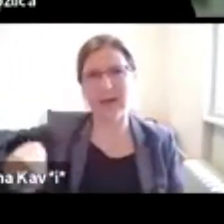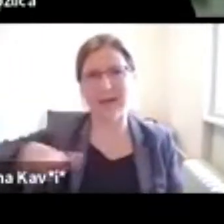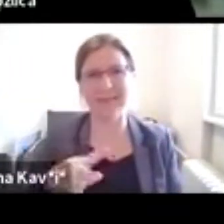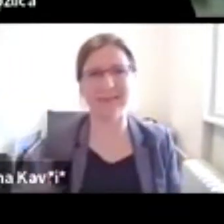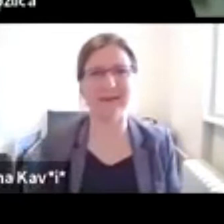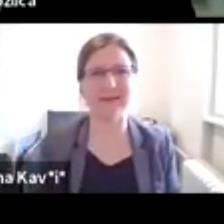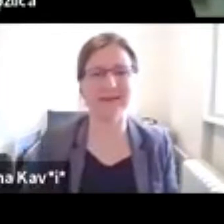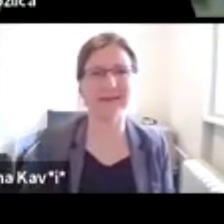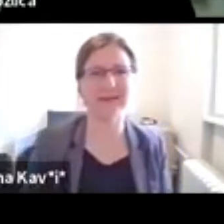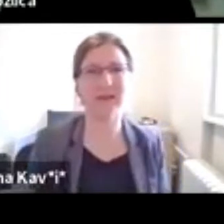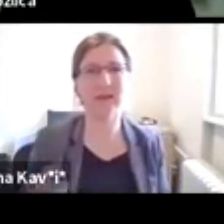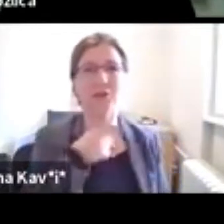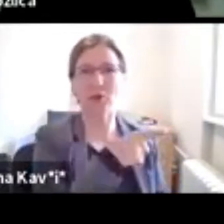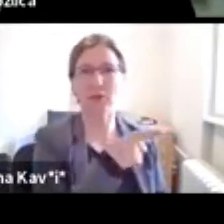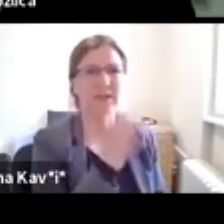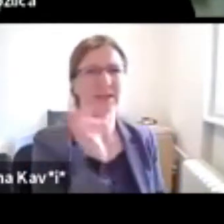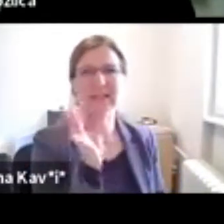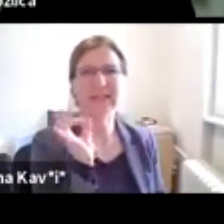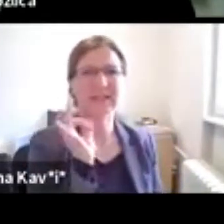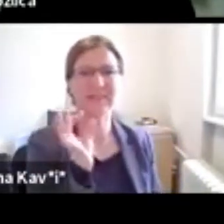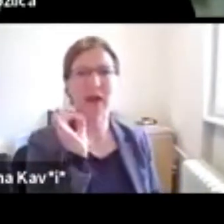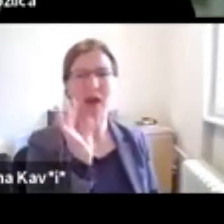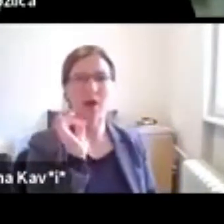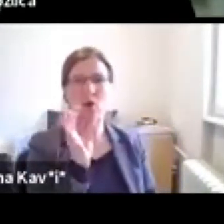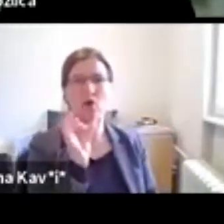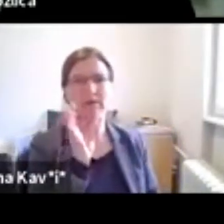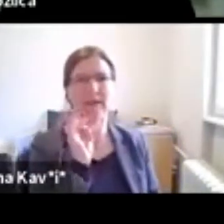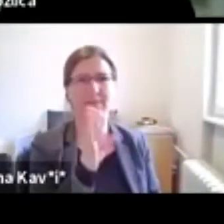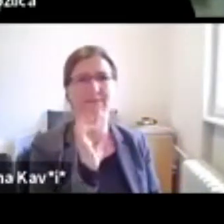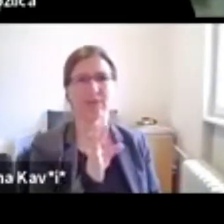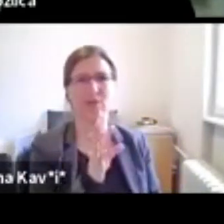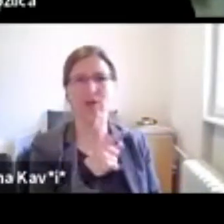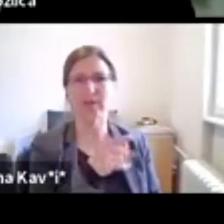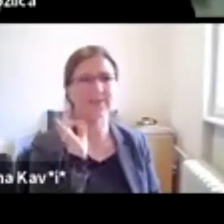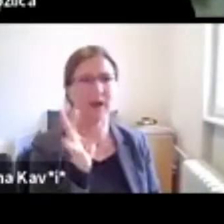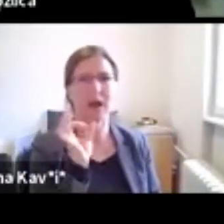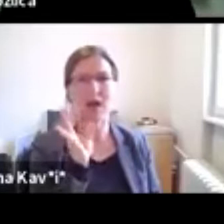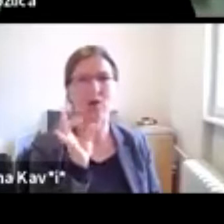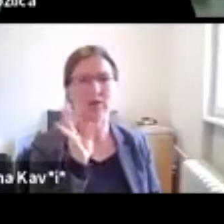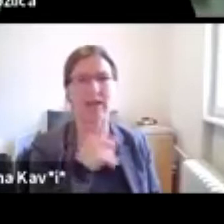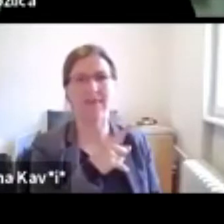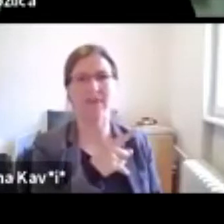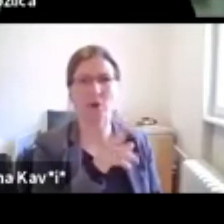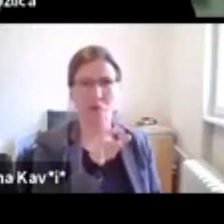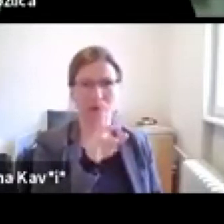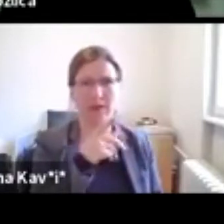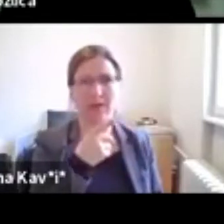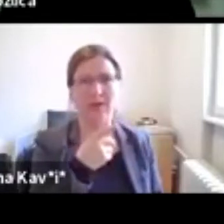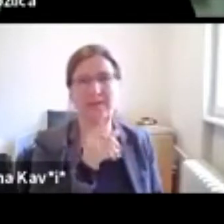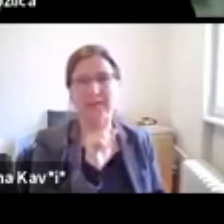se svakodnevno na puno, puno široj razini od nas susreće